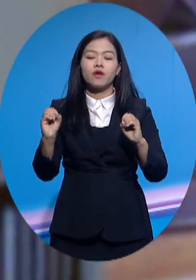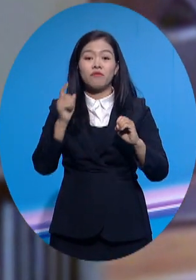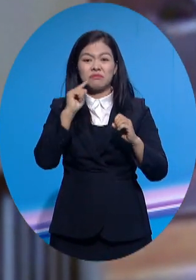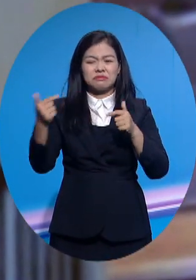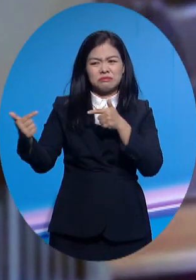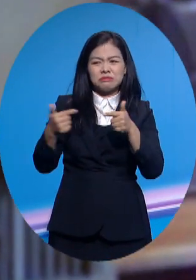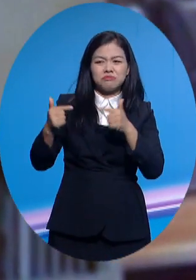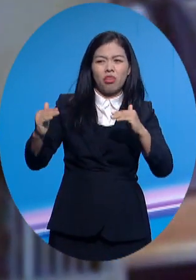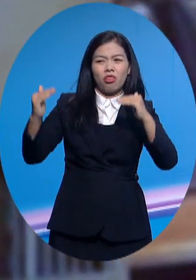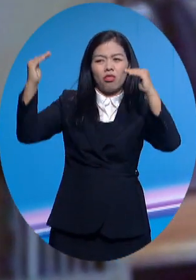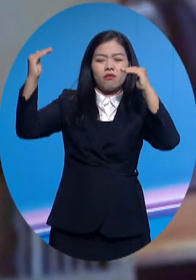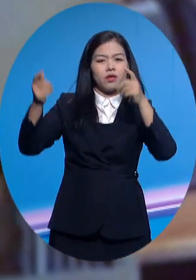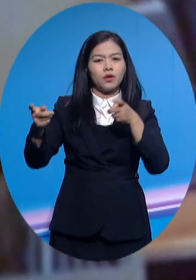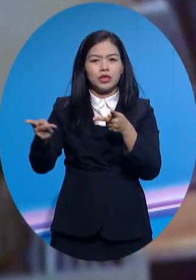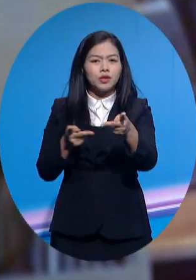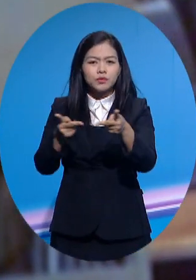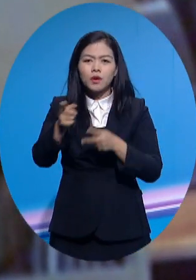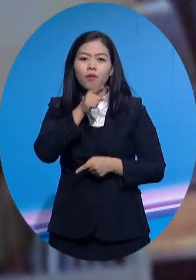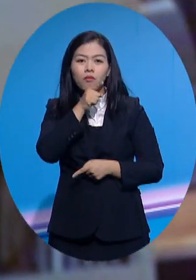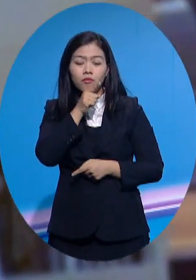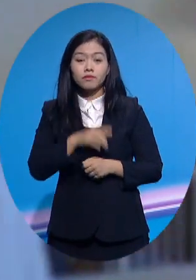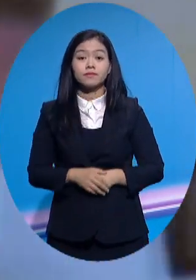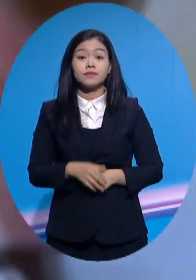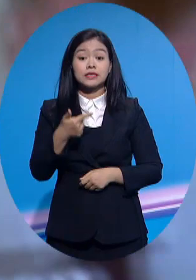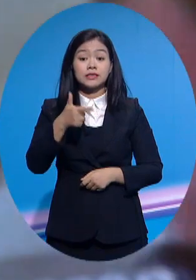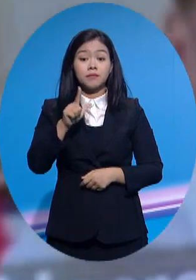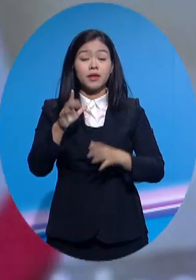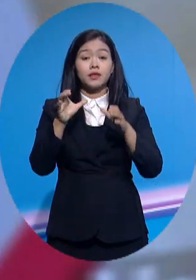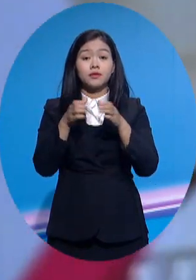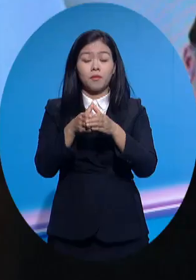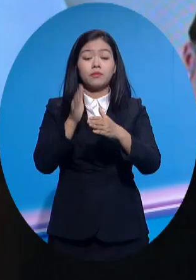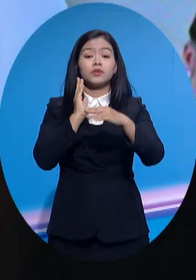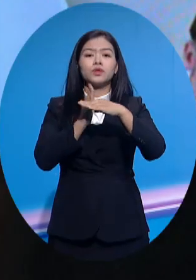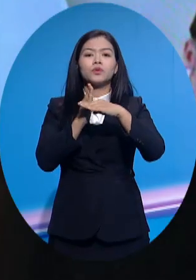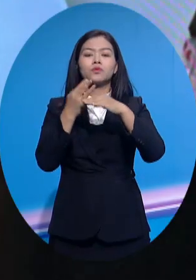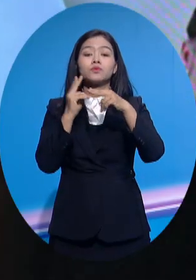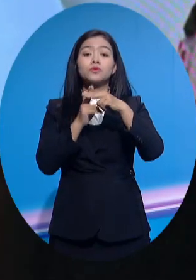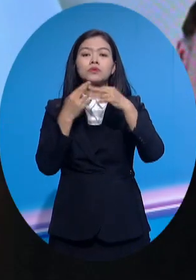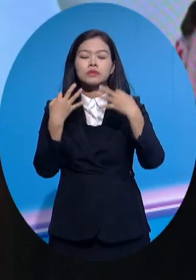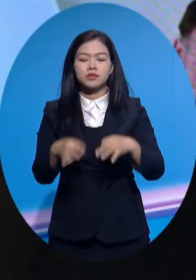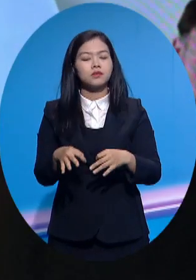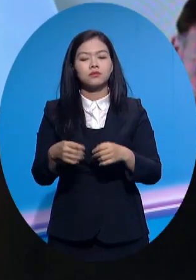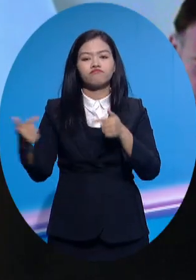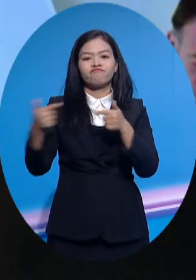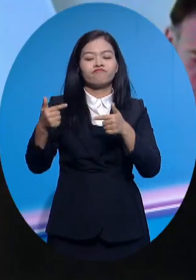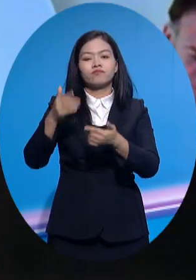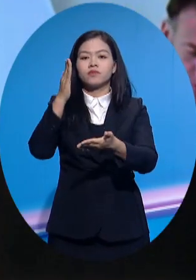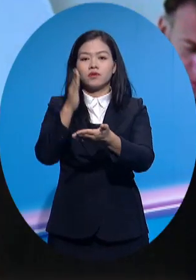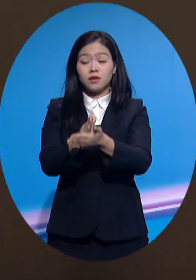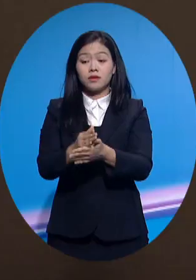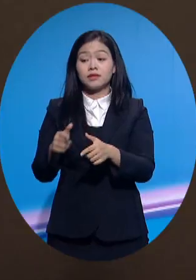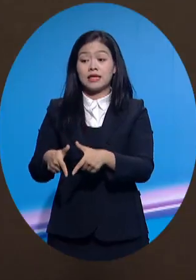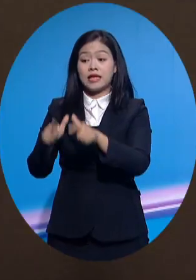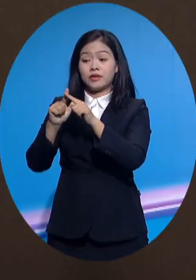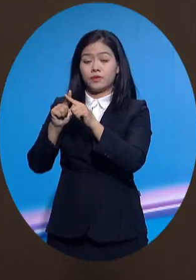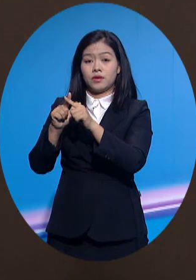soát J7 kêu gọi nhanh chóng chấm dứt cuộc khủng hoản ở gaza thông qua việc ngừng chiến sự và thả các con tin Israel mà hamas bắt